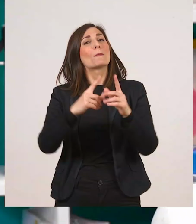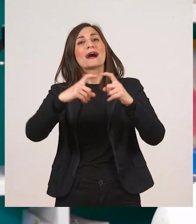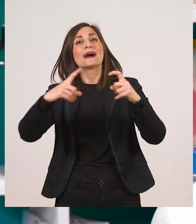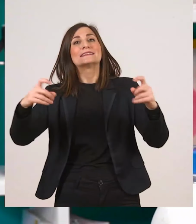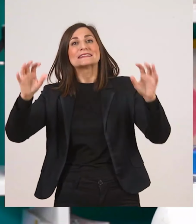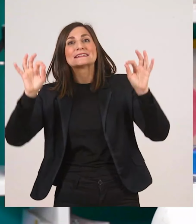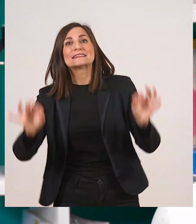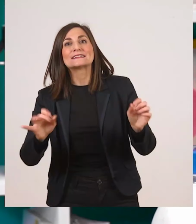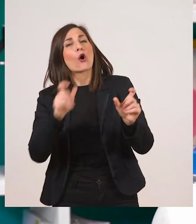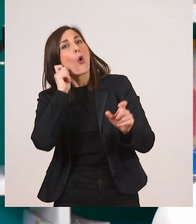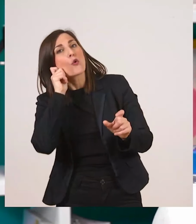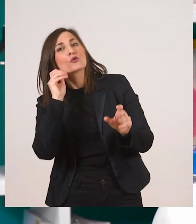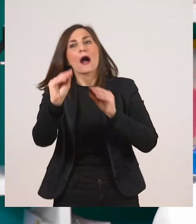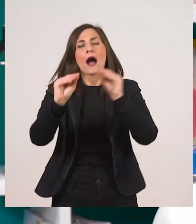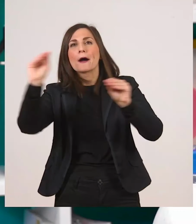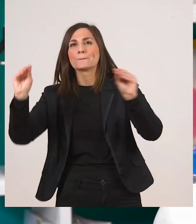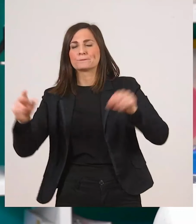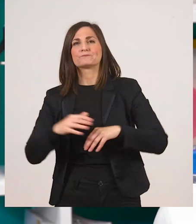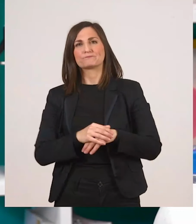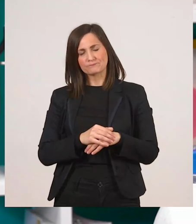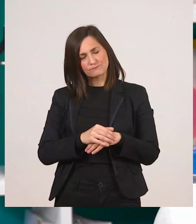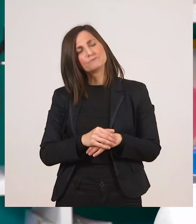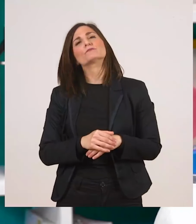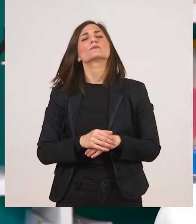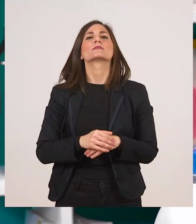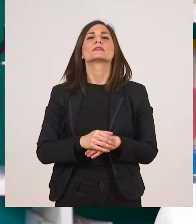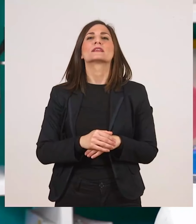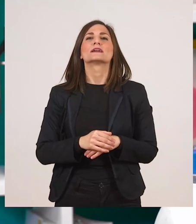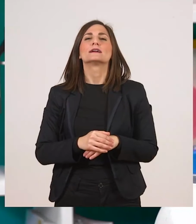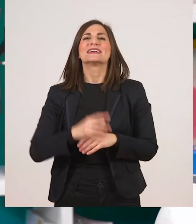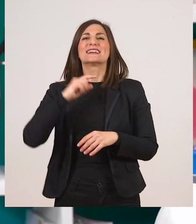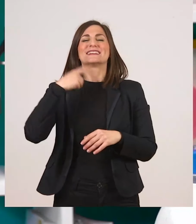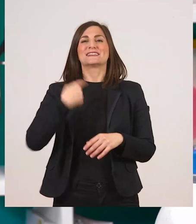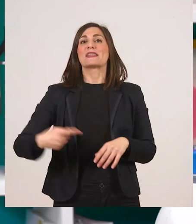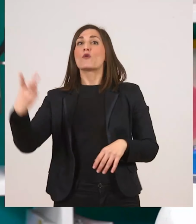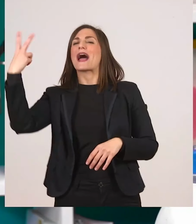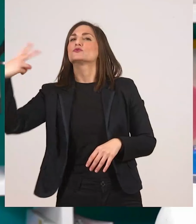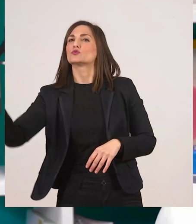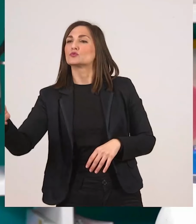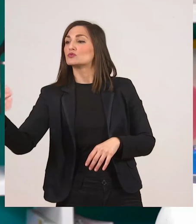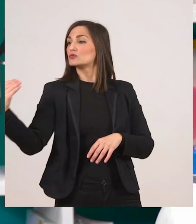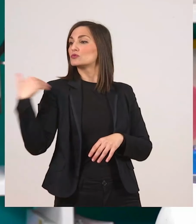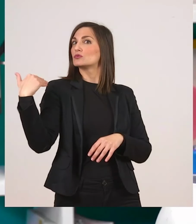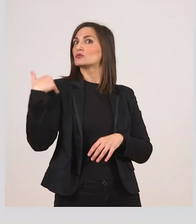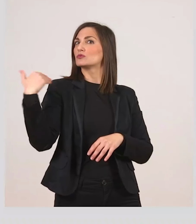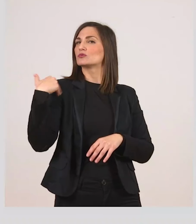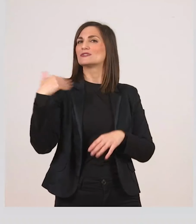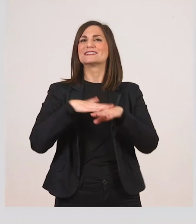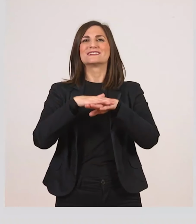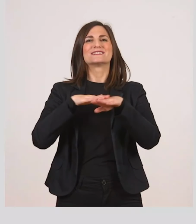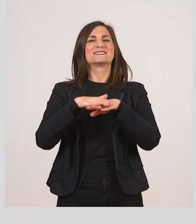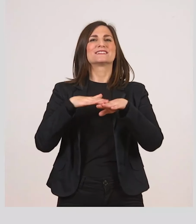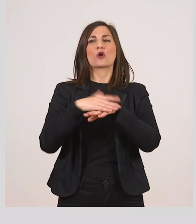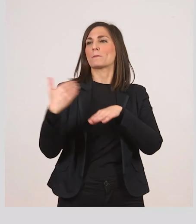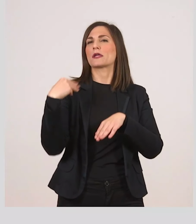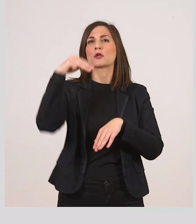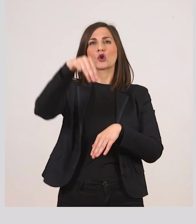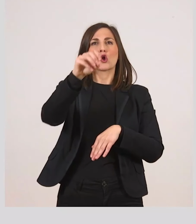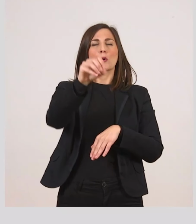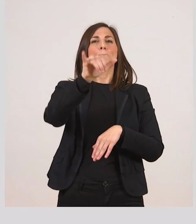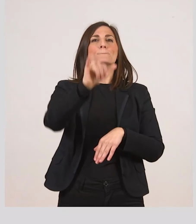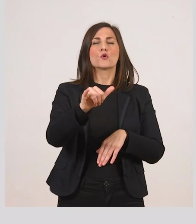χαρακτηρίσουμε κιόλας. Ζήτησε συγγνώμη για τη συμπεριφορά του. Σε ποιον ζήτησε? Σε μένα. Μου ζήτησε συγγνώμη